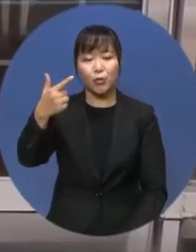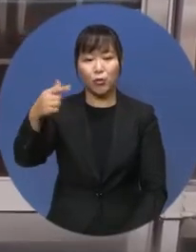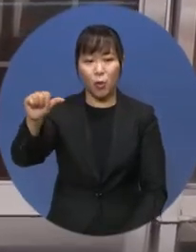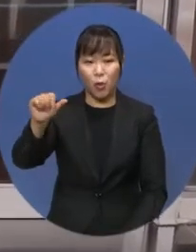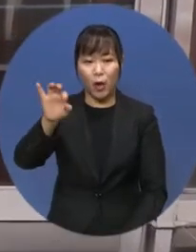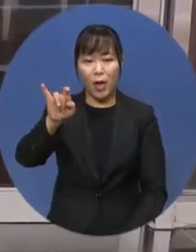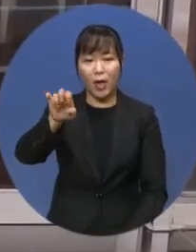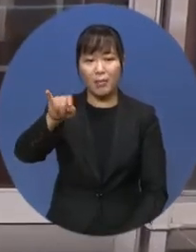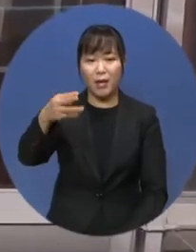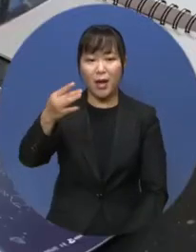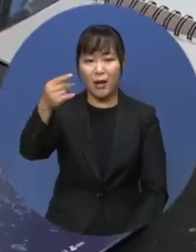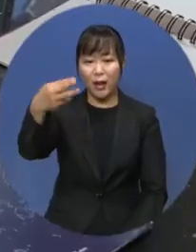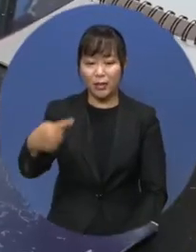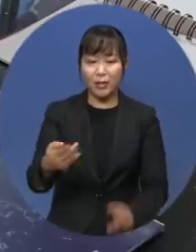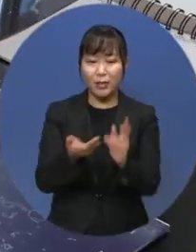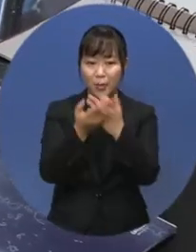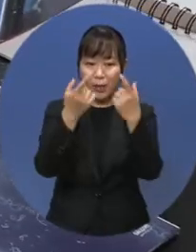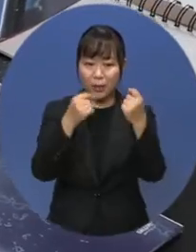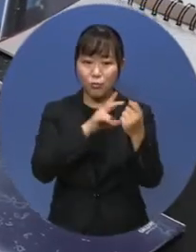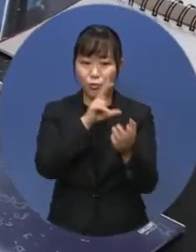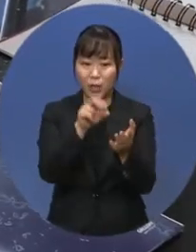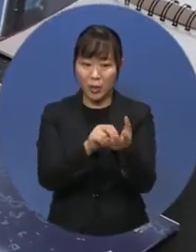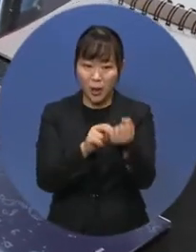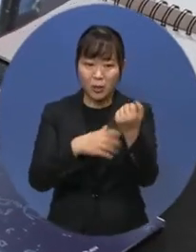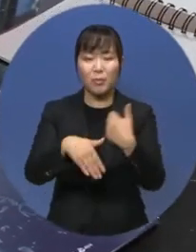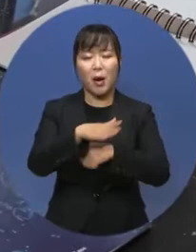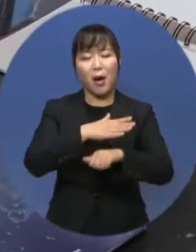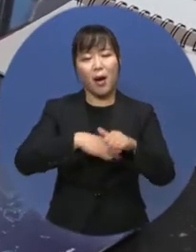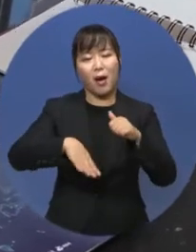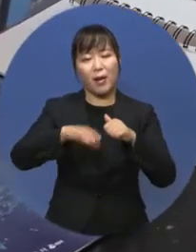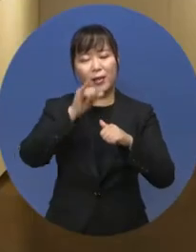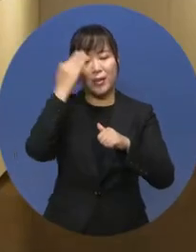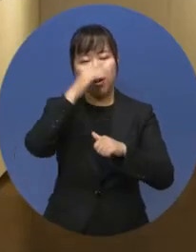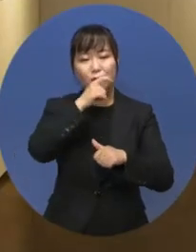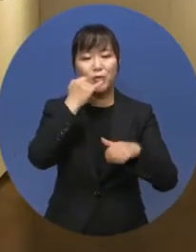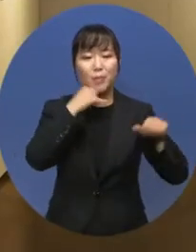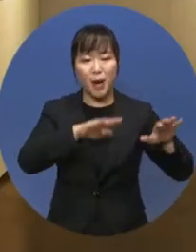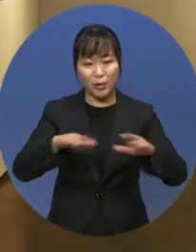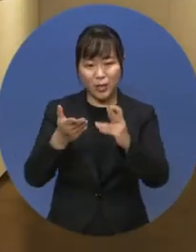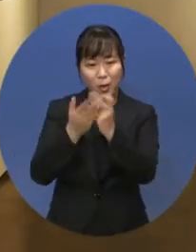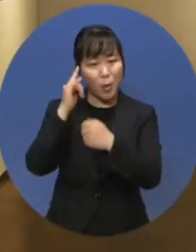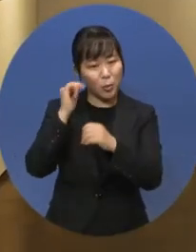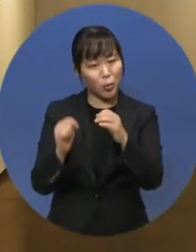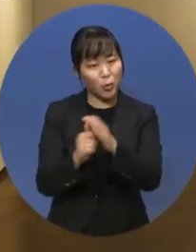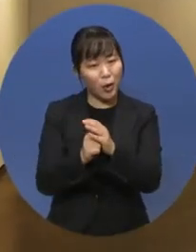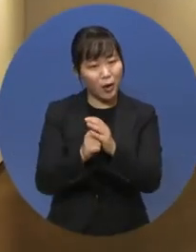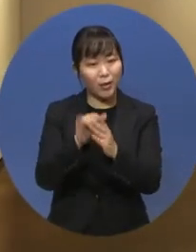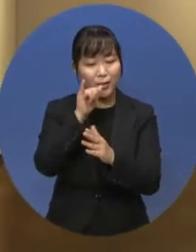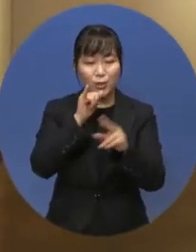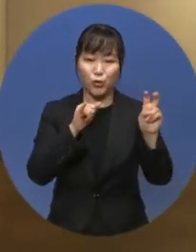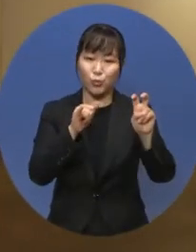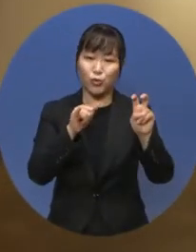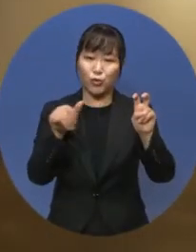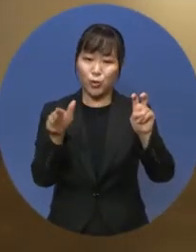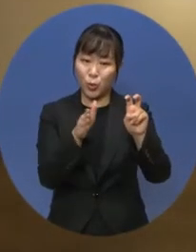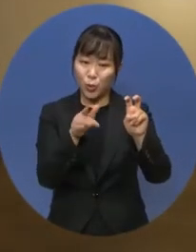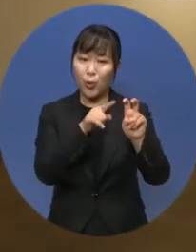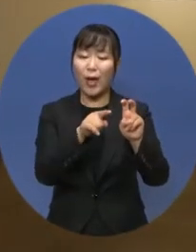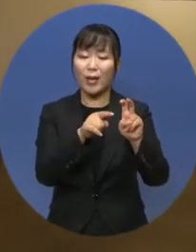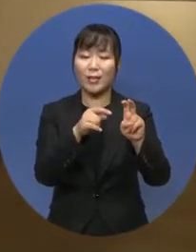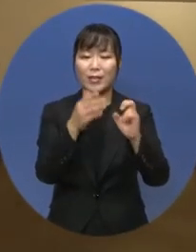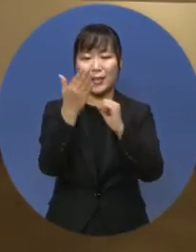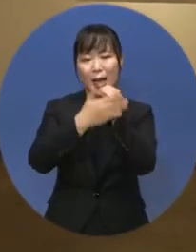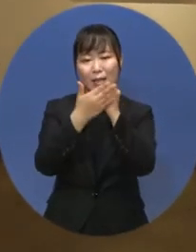에메랄드 아일랜드라는 주제로 낭만이 가득한 여수 바다와 섬을 개성 있게 담아낸 20여 장의 사진